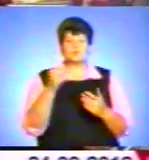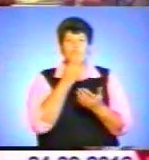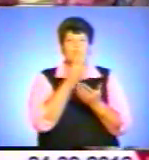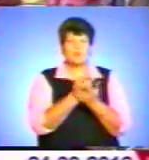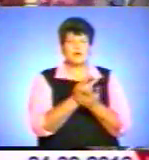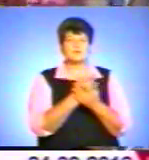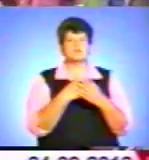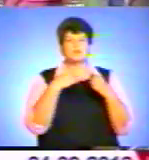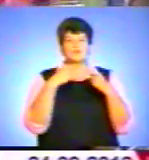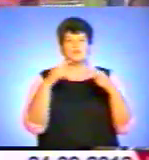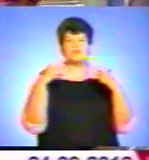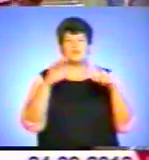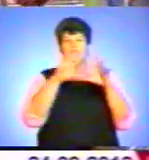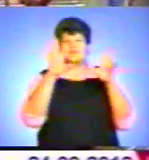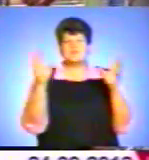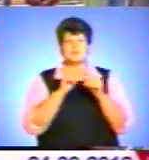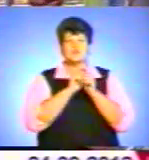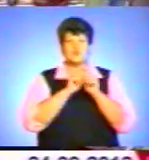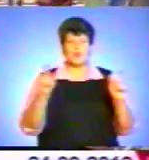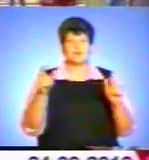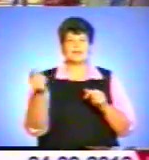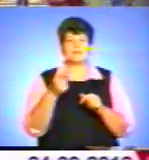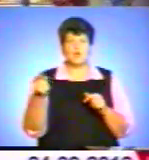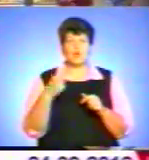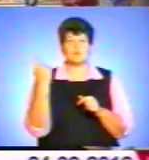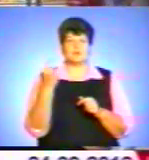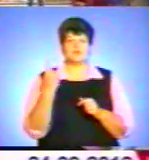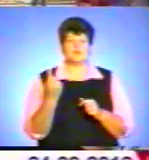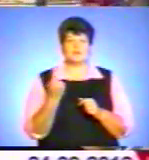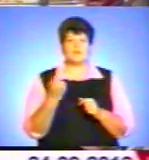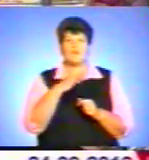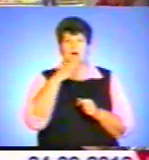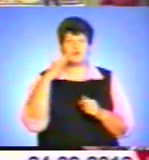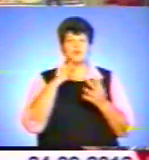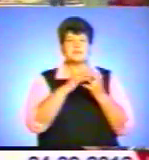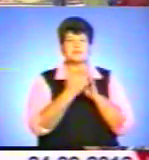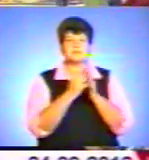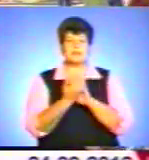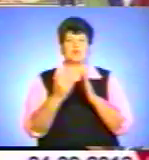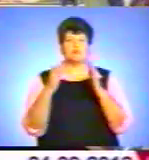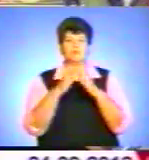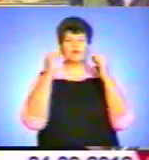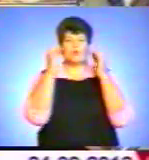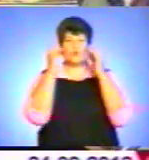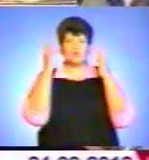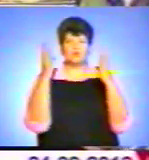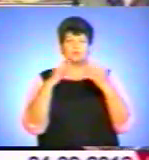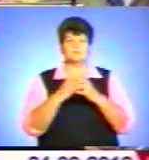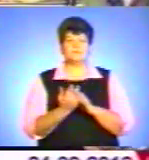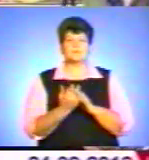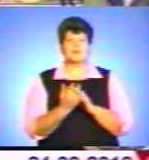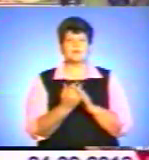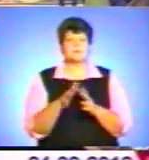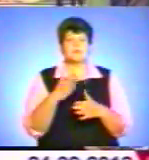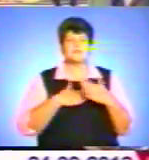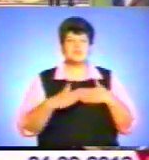майже всіх школах Тернополя, Тернопільщини, в багатьох селах, в багатьох будинках культури. І ми